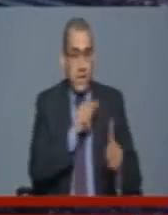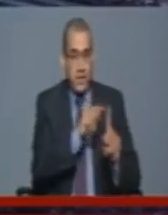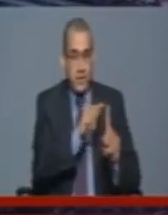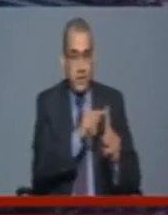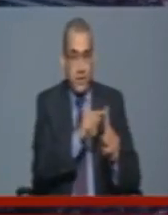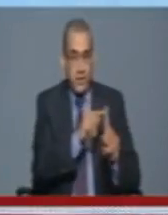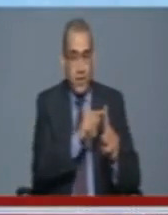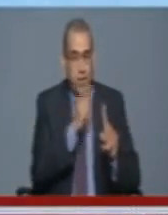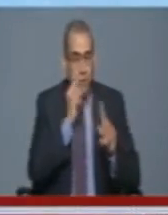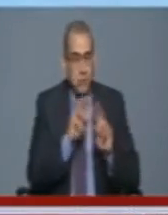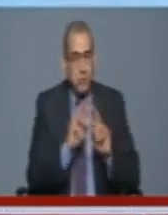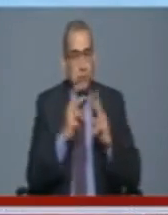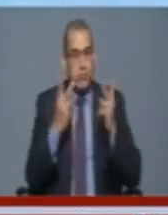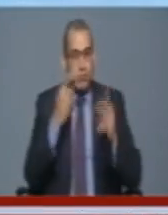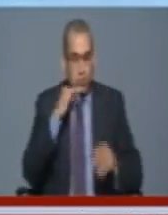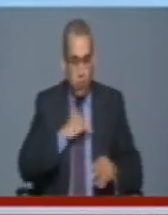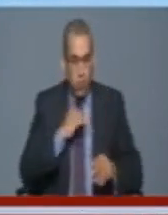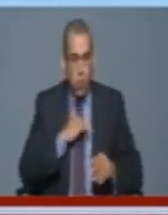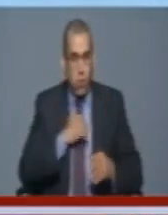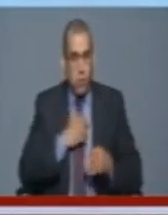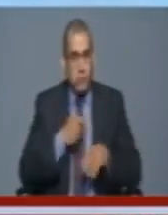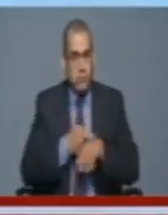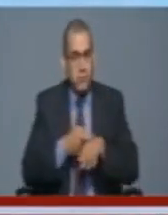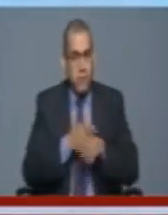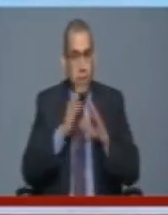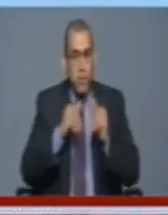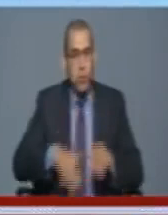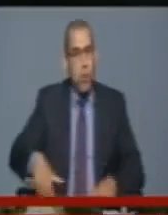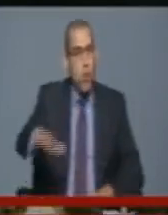غريزة عند كل المصريين.